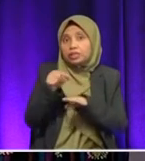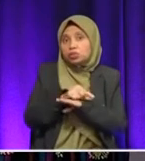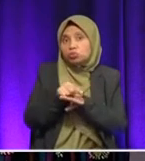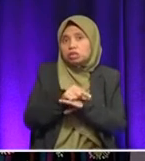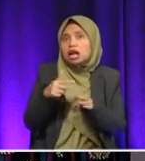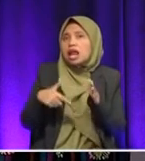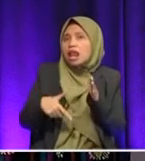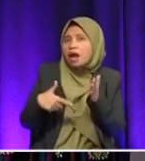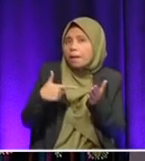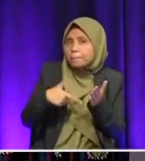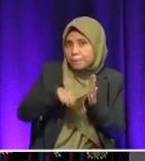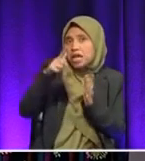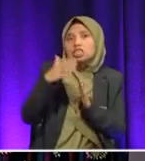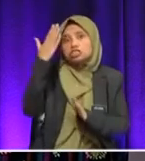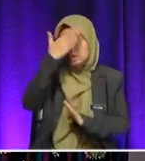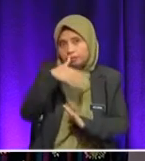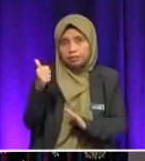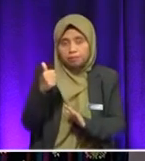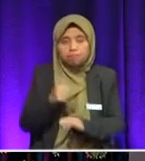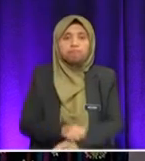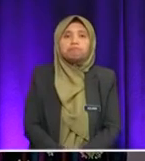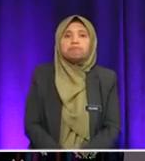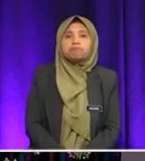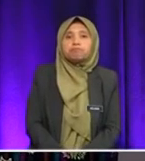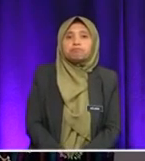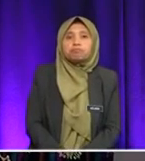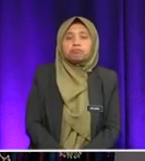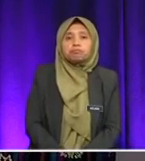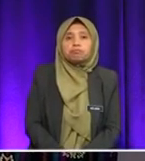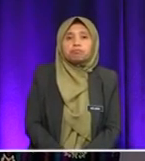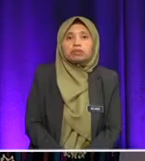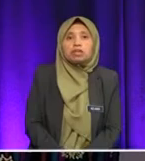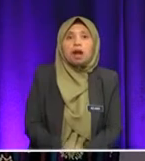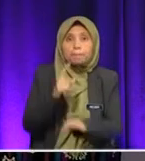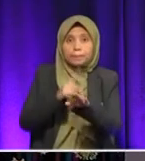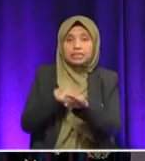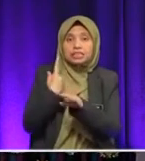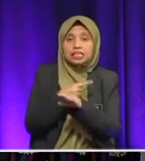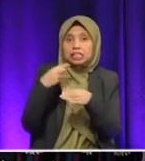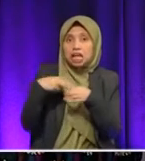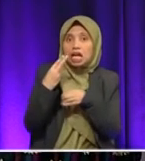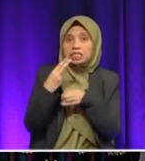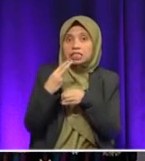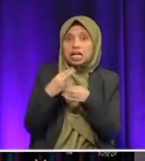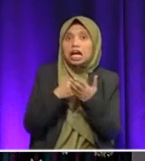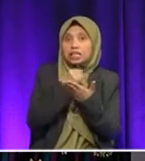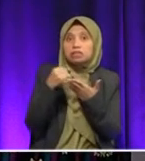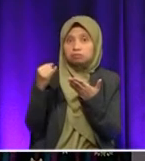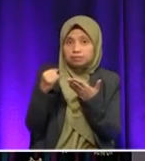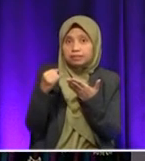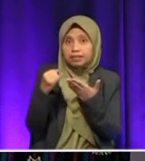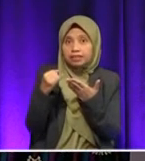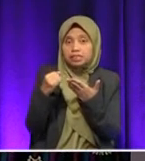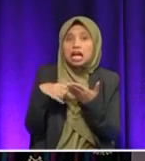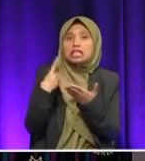cantik kiss seterusnya Oke suatu kita menghasilkan suatu ilustrasi rekaan fesyen pakaian